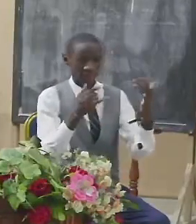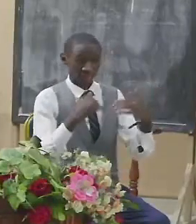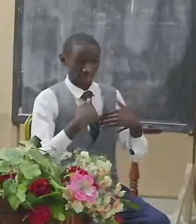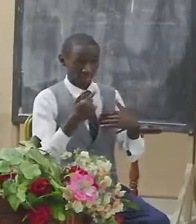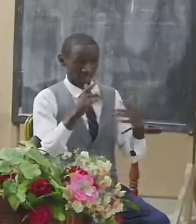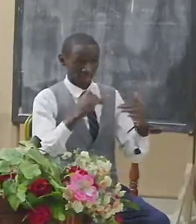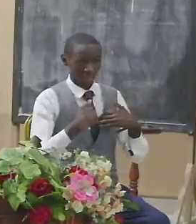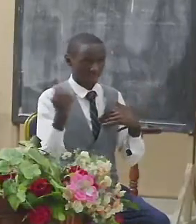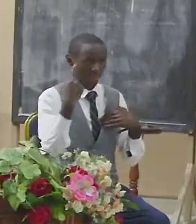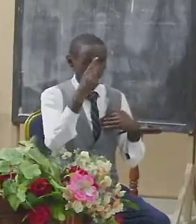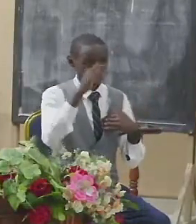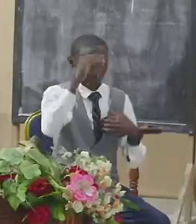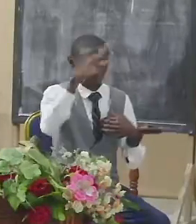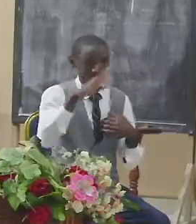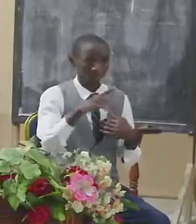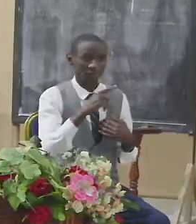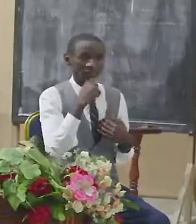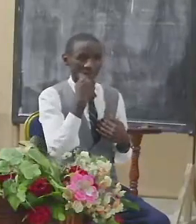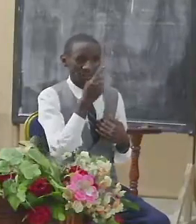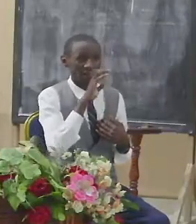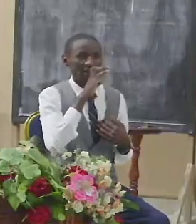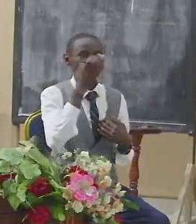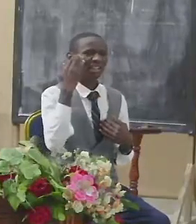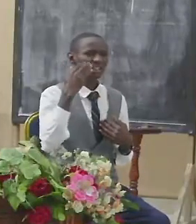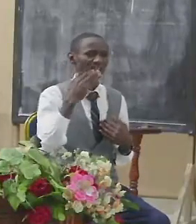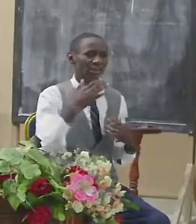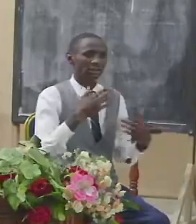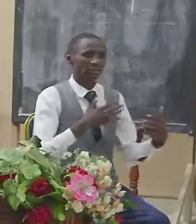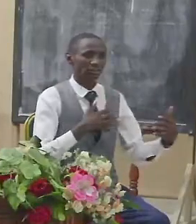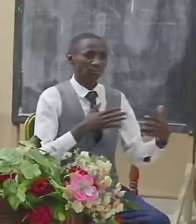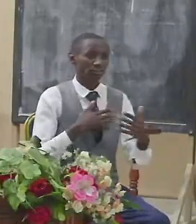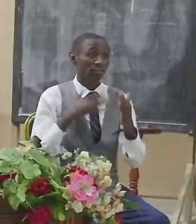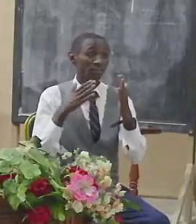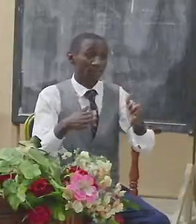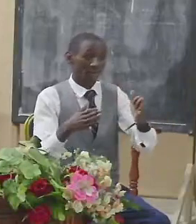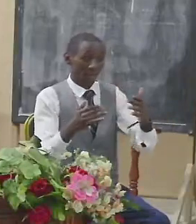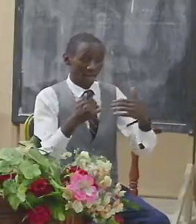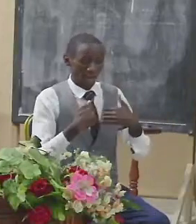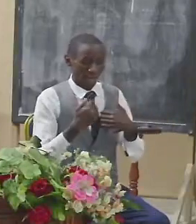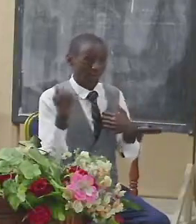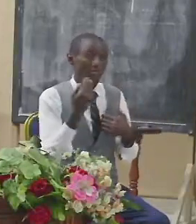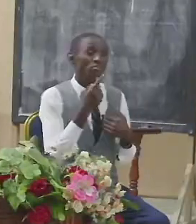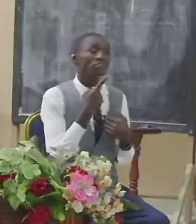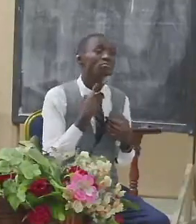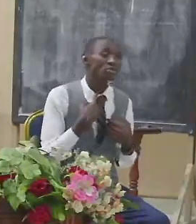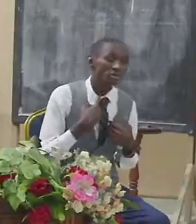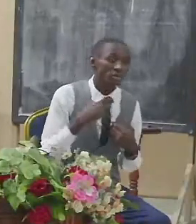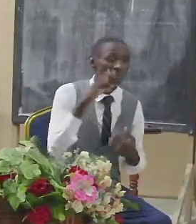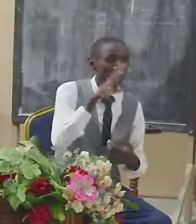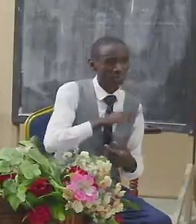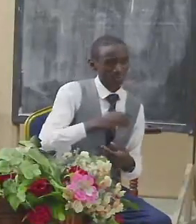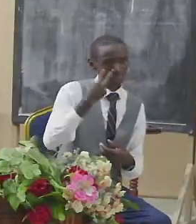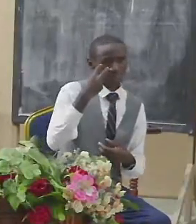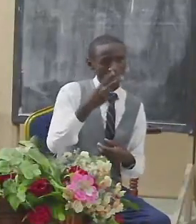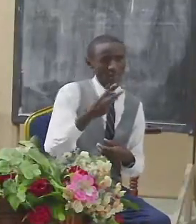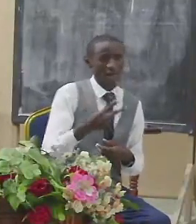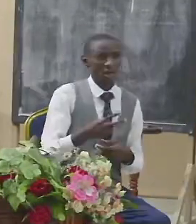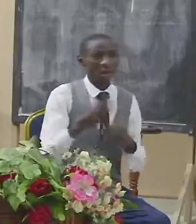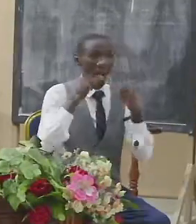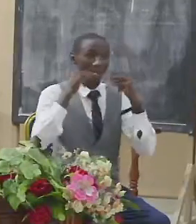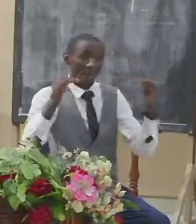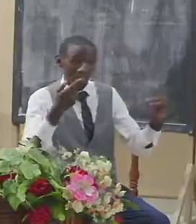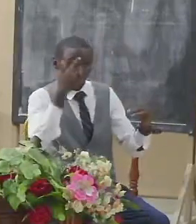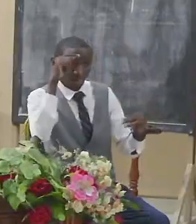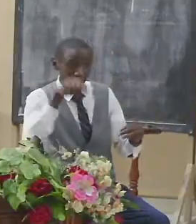c'était un touriste. Alikuwa touriste. Il voulait profiter de la mer. Alikuwa nataka faidike kuona bahari. La mer c'était un endroit. Juu